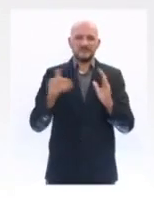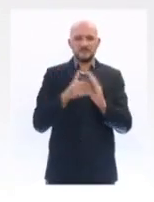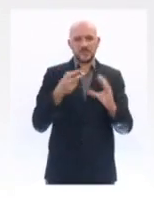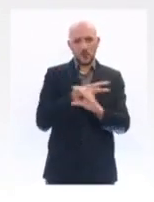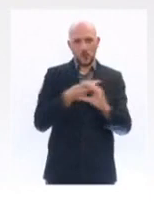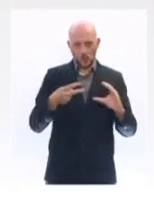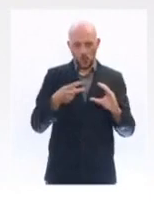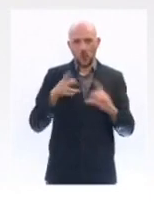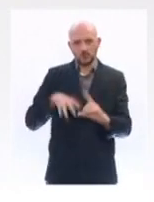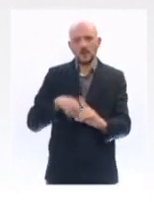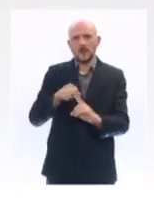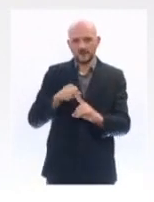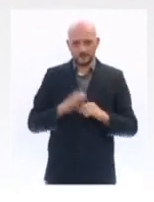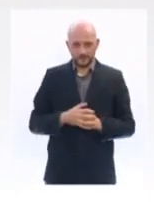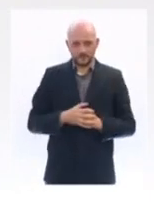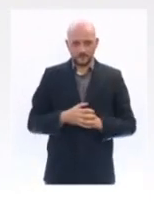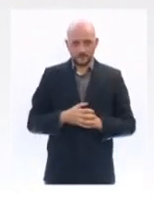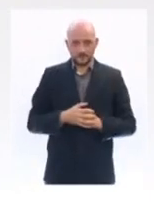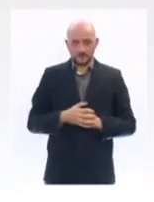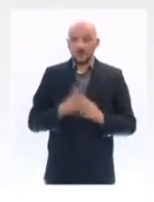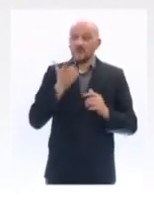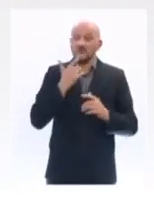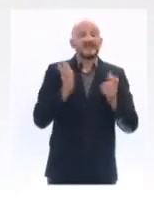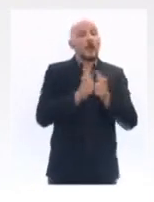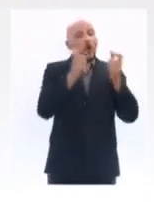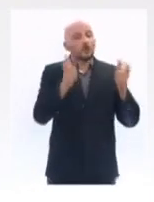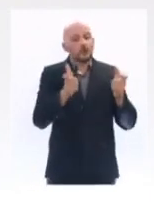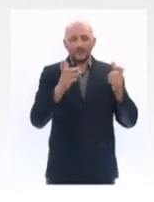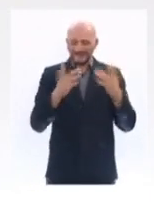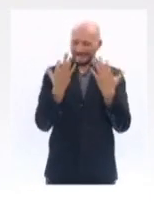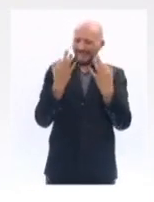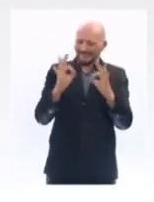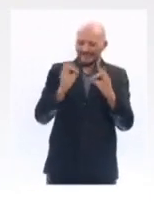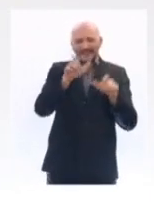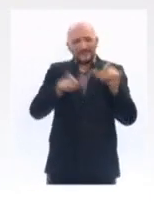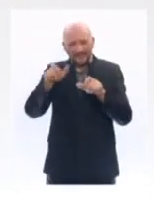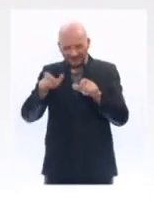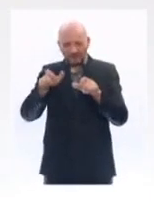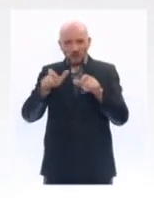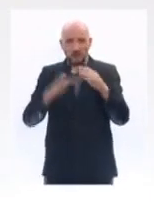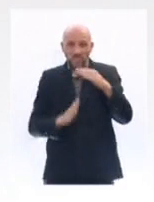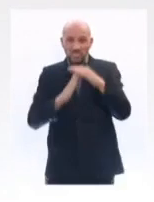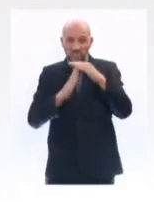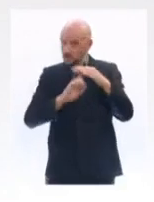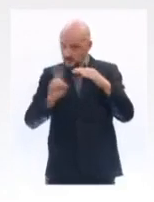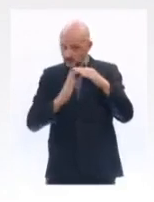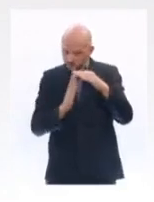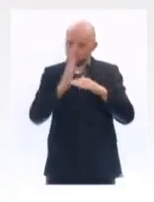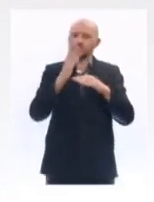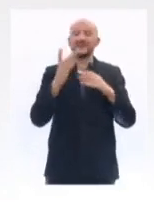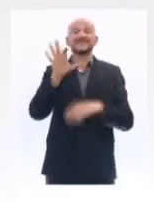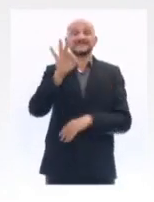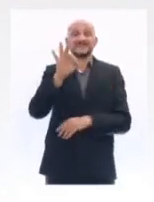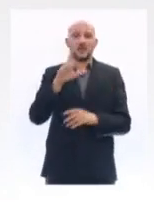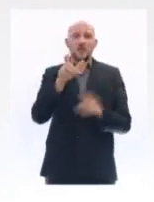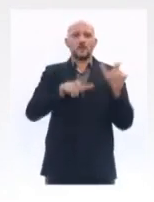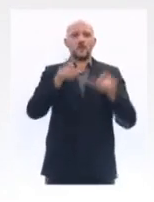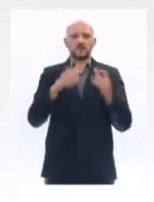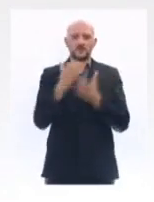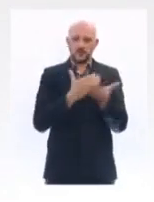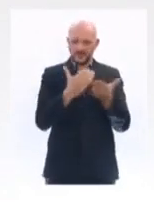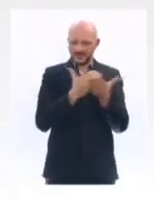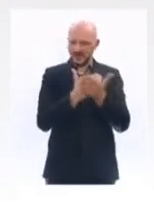a droit à une indemnisation jusqu'à 10 000 euros. Pour les entreprises des secteurs spécifiques du tourisme, de l'événementiel,